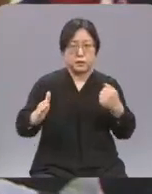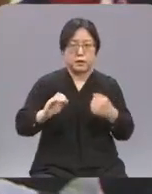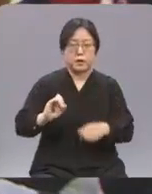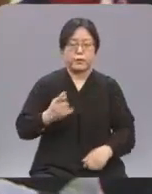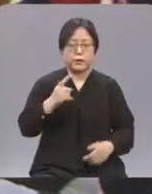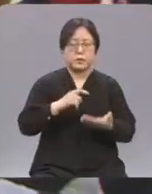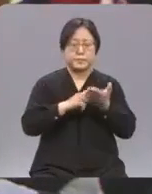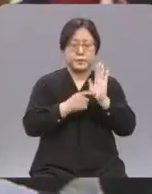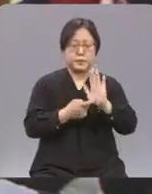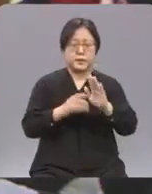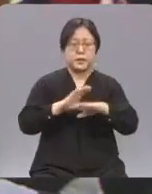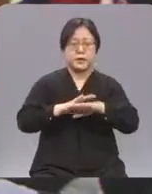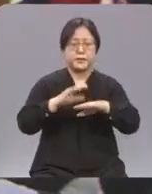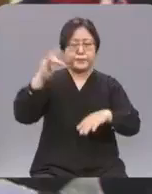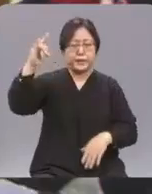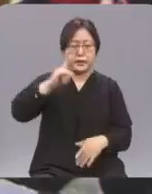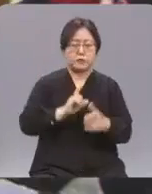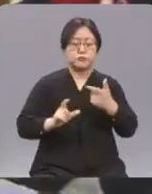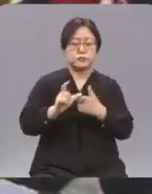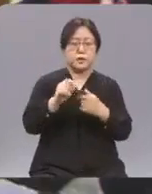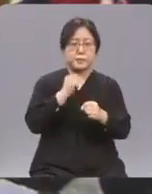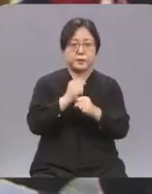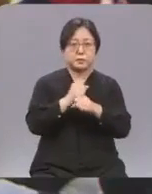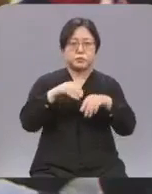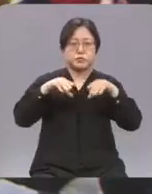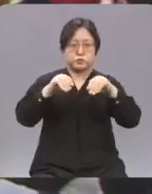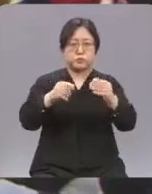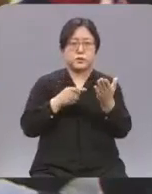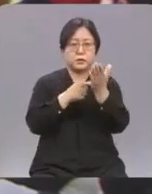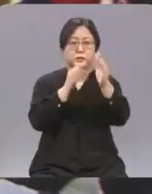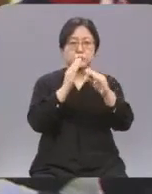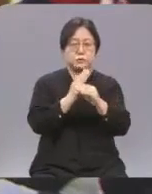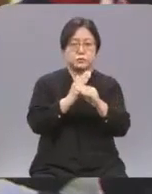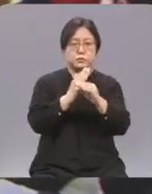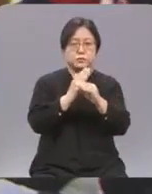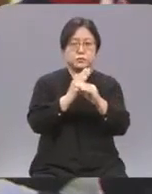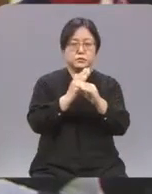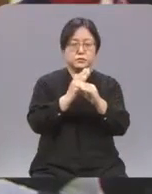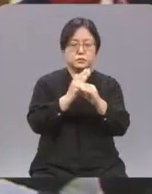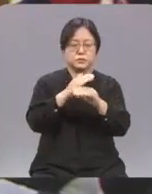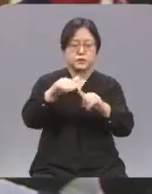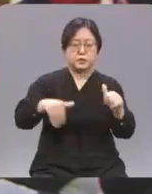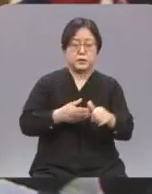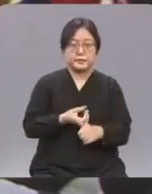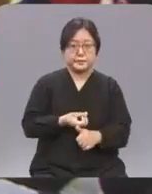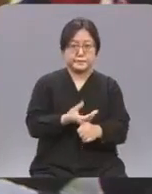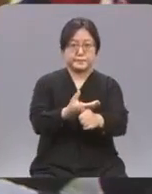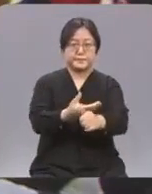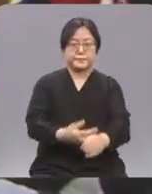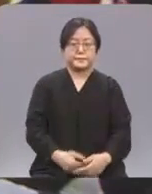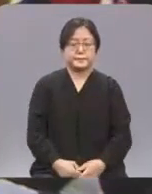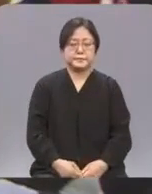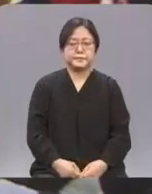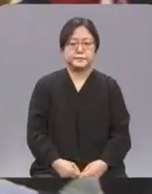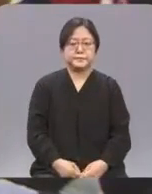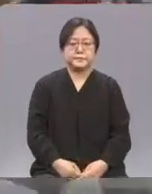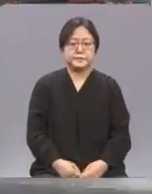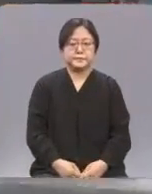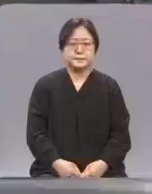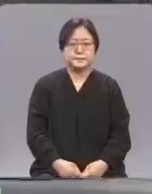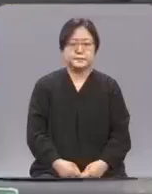원인 규명과 함께 태양광 추가 설치 중단을 촉구하고 있습니다. 정아람 기자 보도입니다.